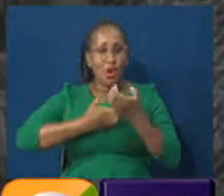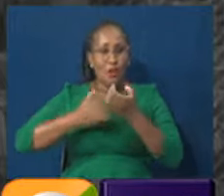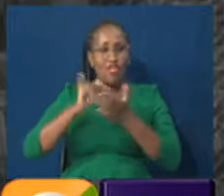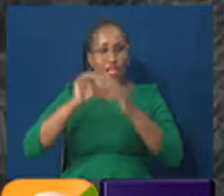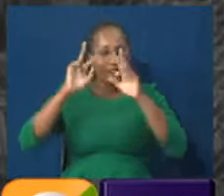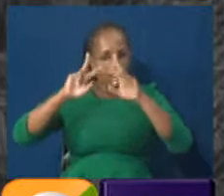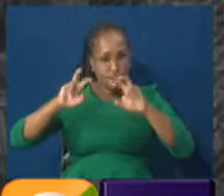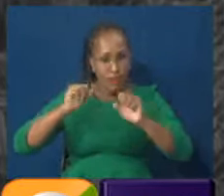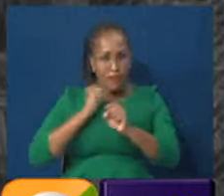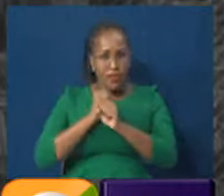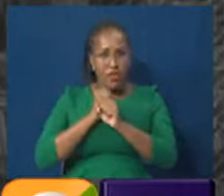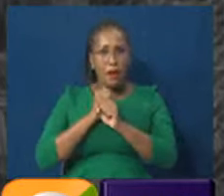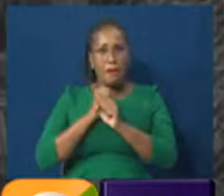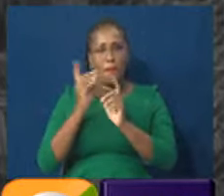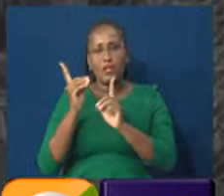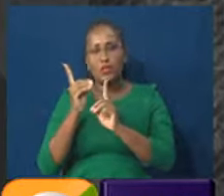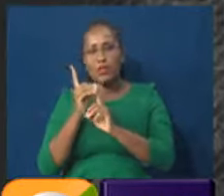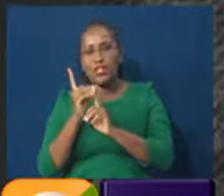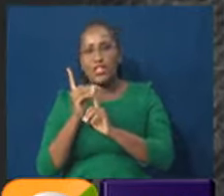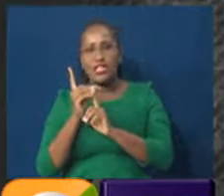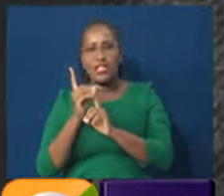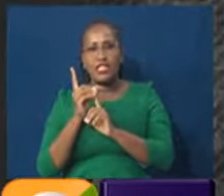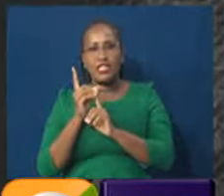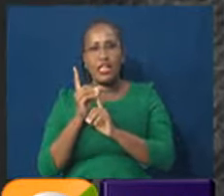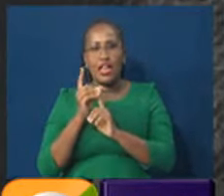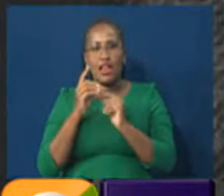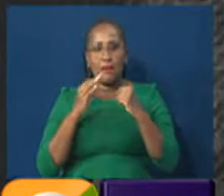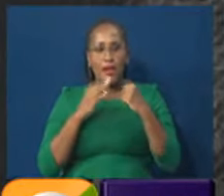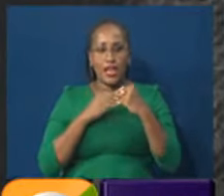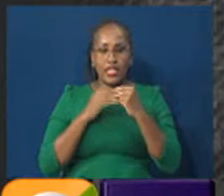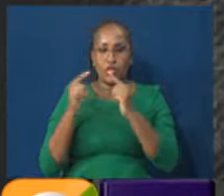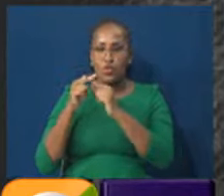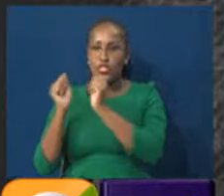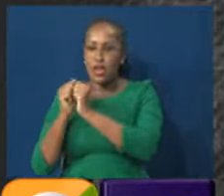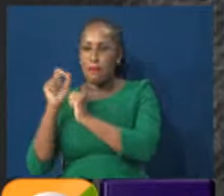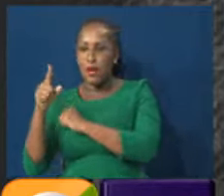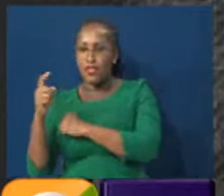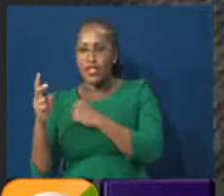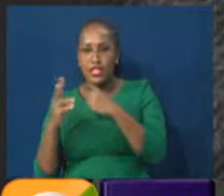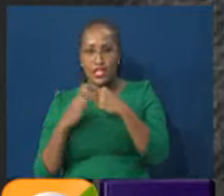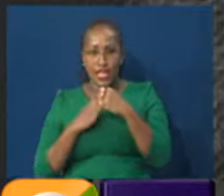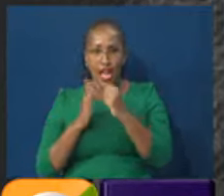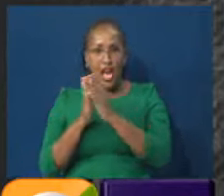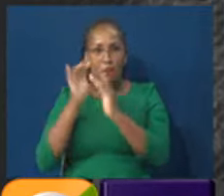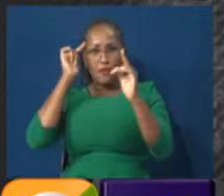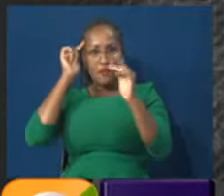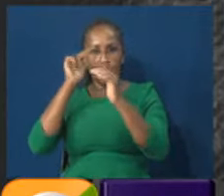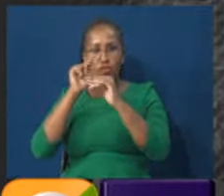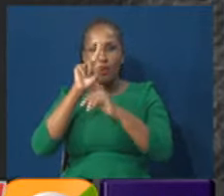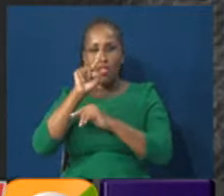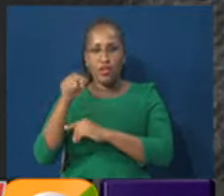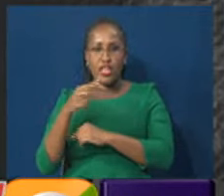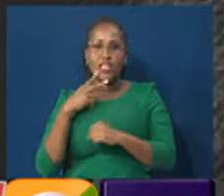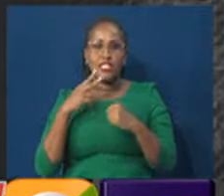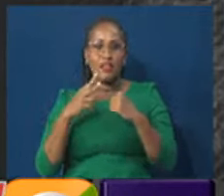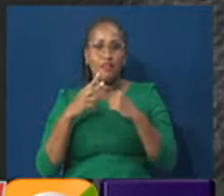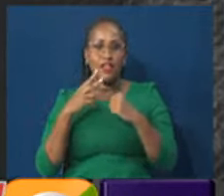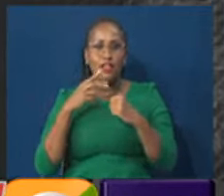ulifanywa kati ya tarehe 8 na tarehe 10 mwezi huu wa Septemba na ulilenga Wakenya 1,007 kutoka maeneo 9